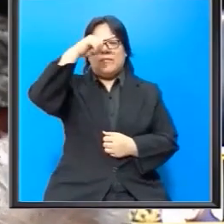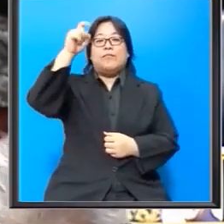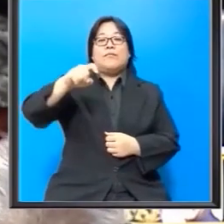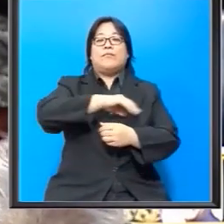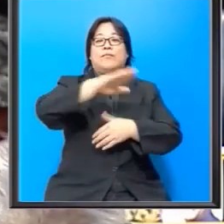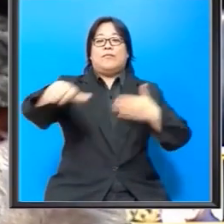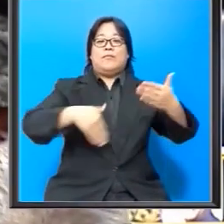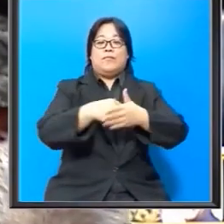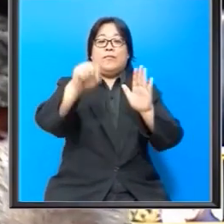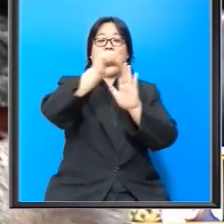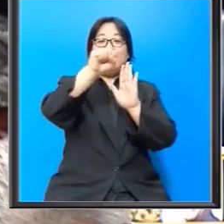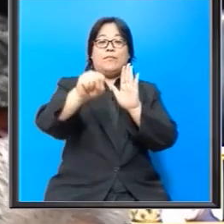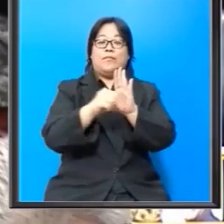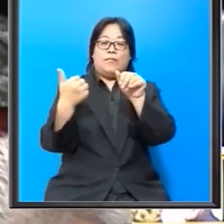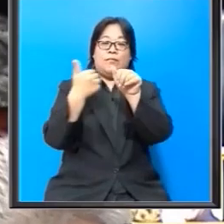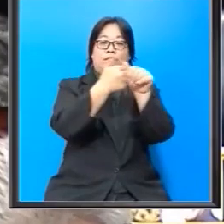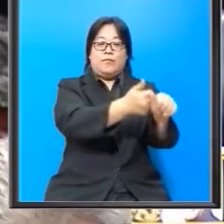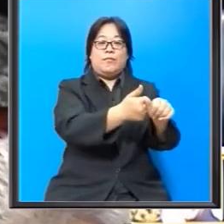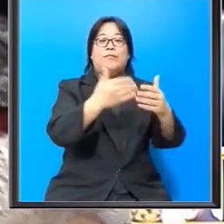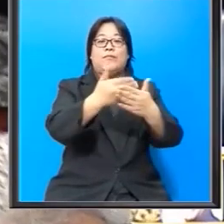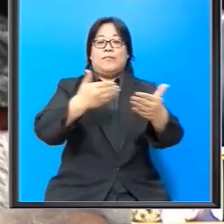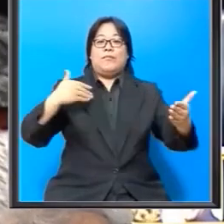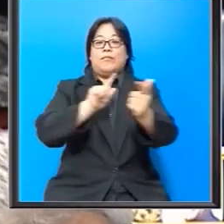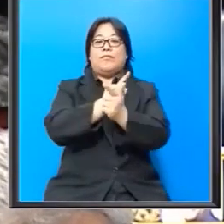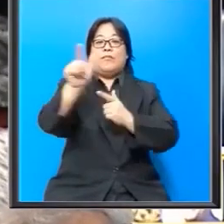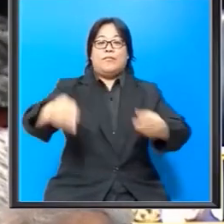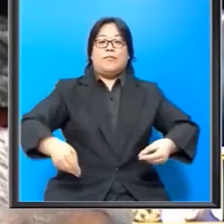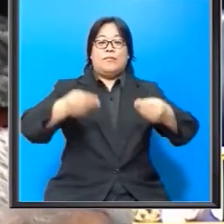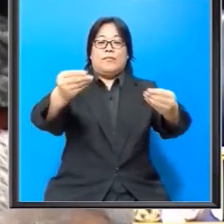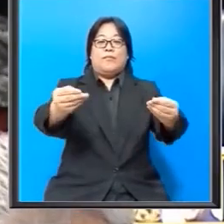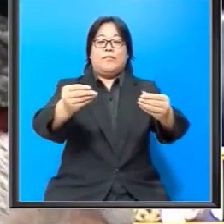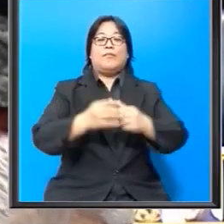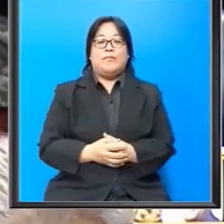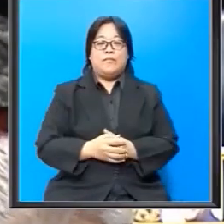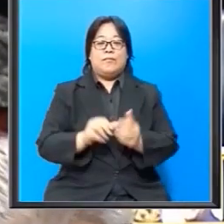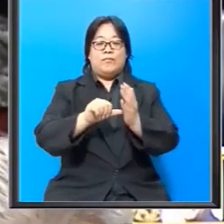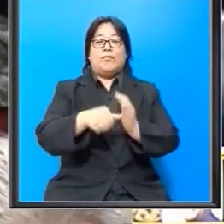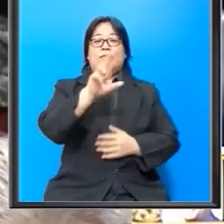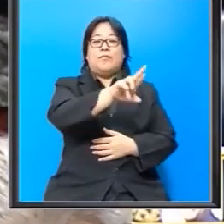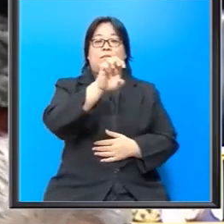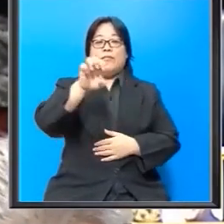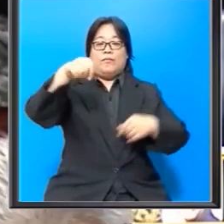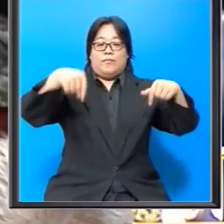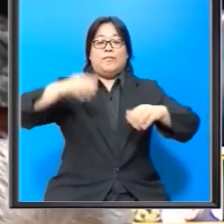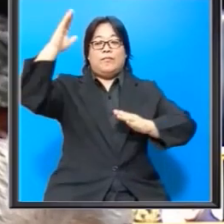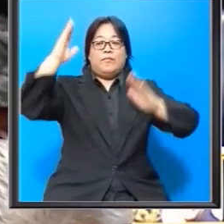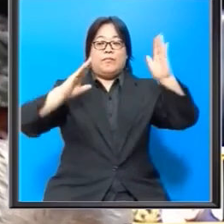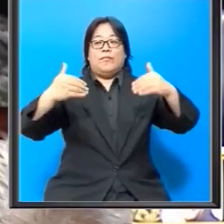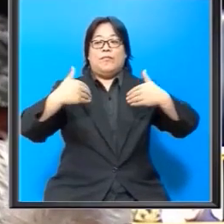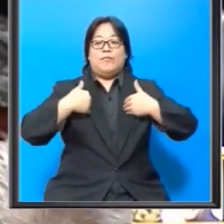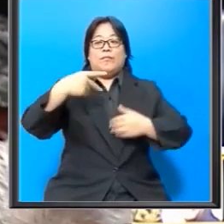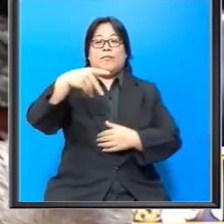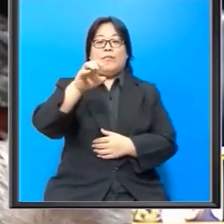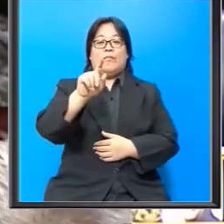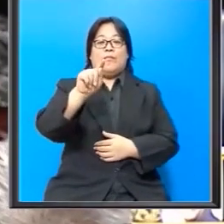memastikan semua syarat dipatuhi sebelum kelulusan diberikan subuhan II di Malaysia Ia